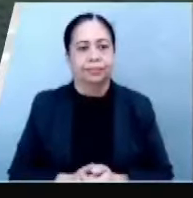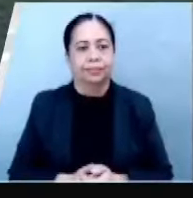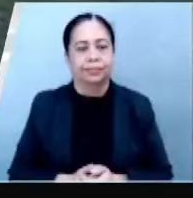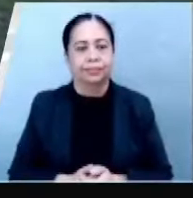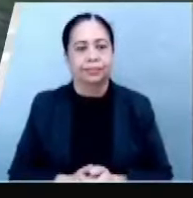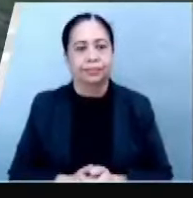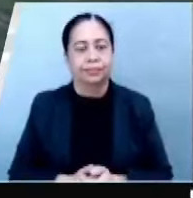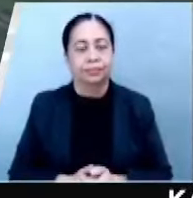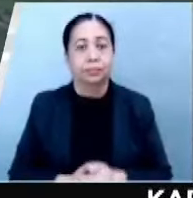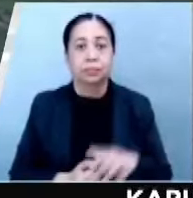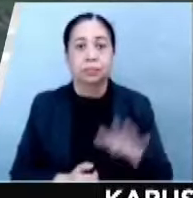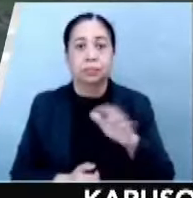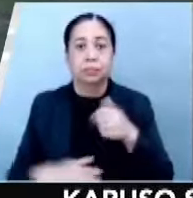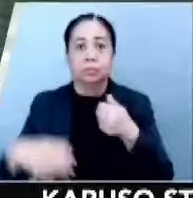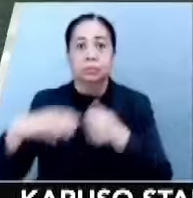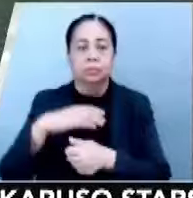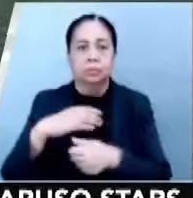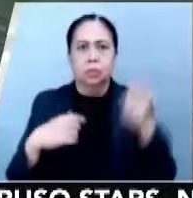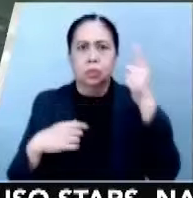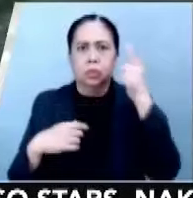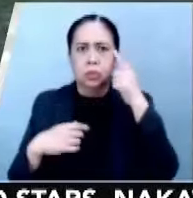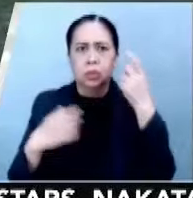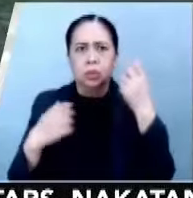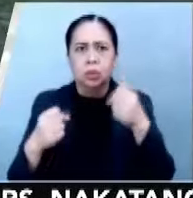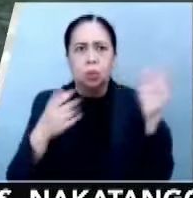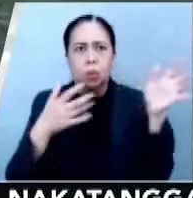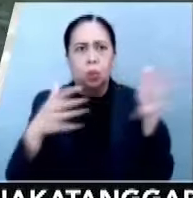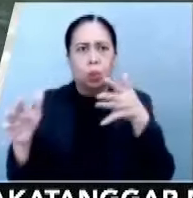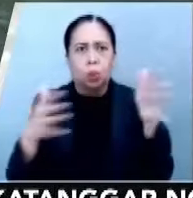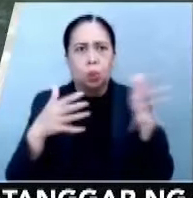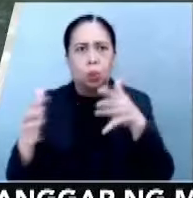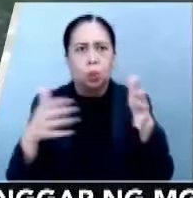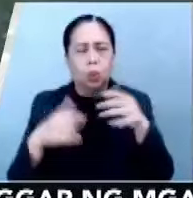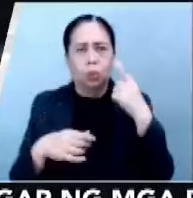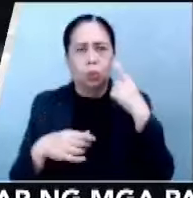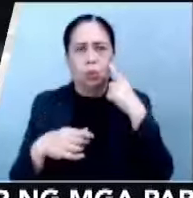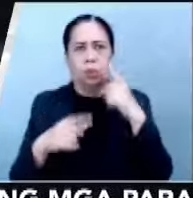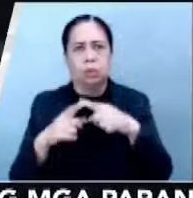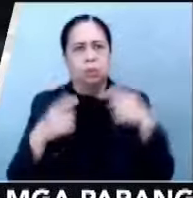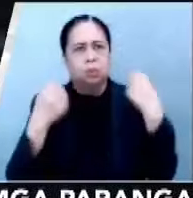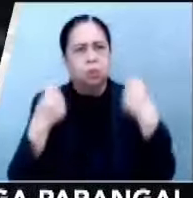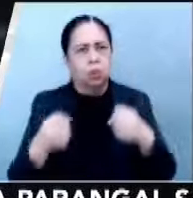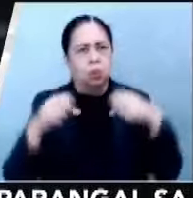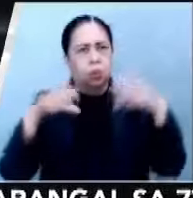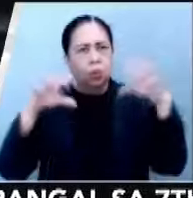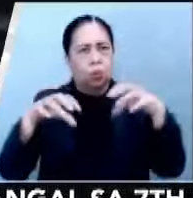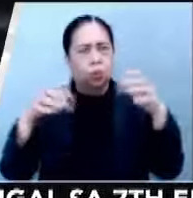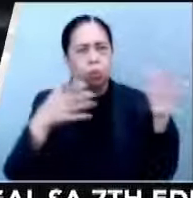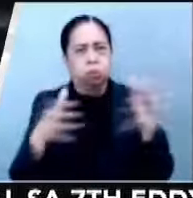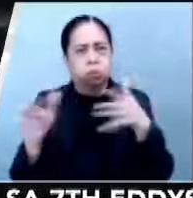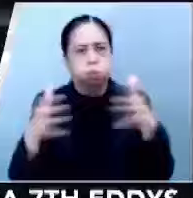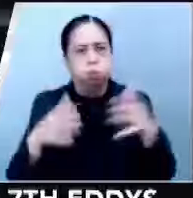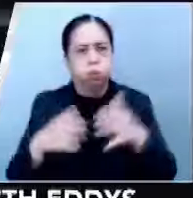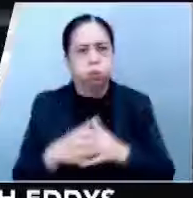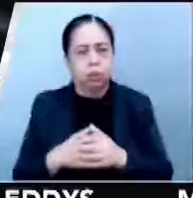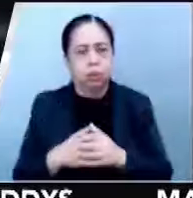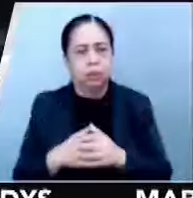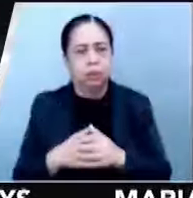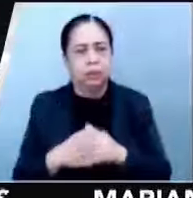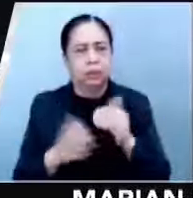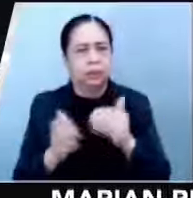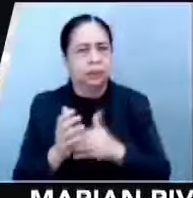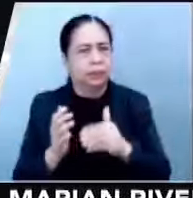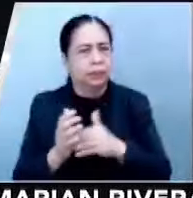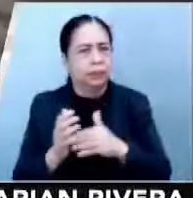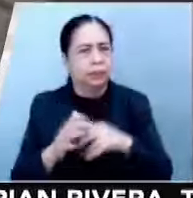Sa Abra, aakalain mong may malakas na bagyong nanalasa dahil sa tindi ng hangin at ulan. Sinabayan pa yan ng mayat-mayang pagkulog